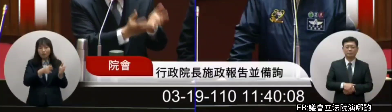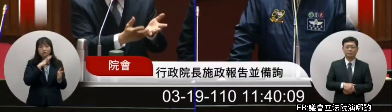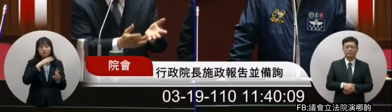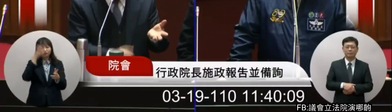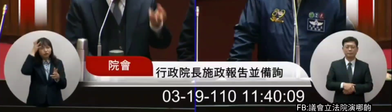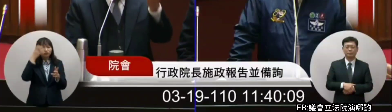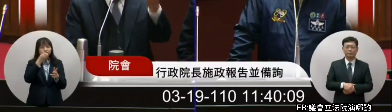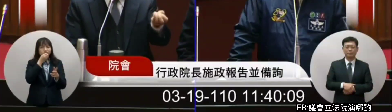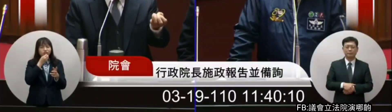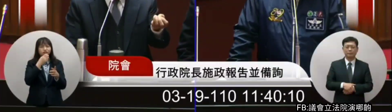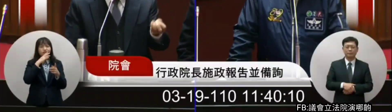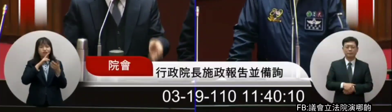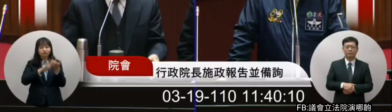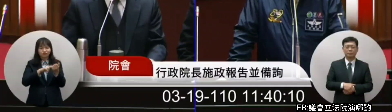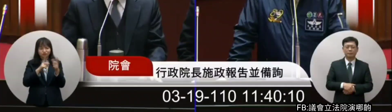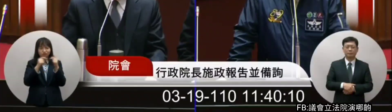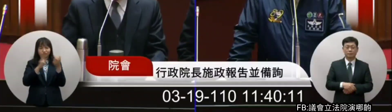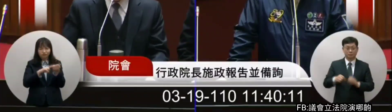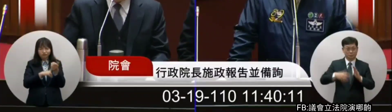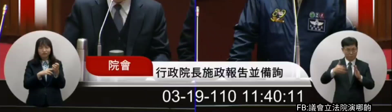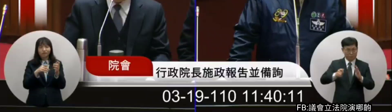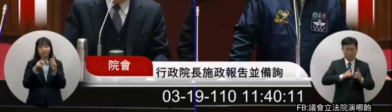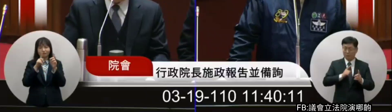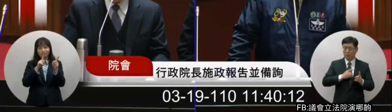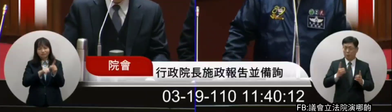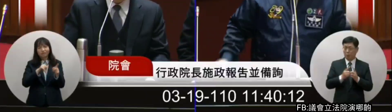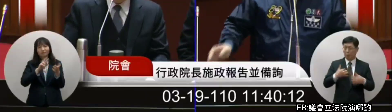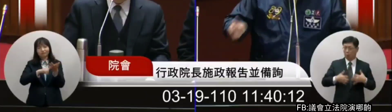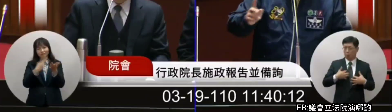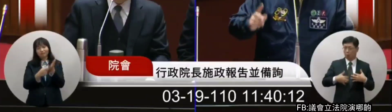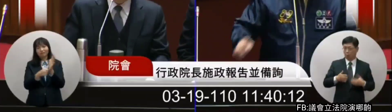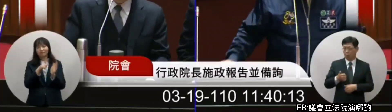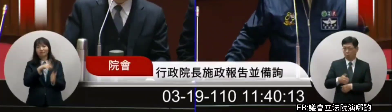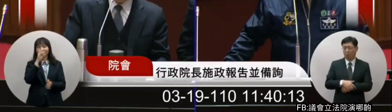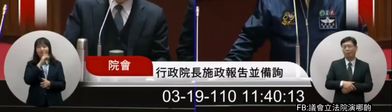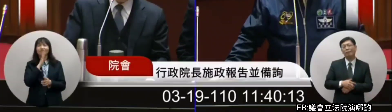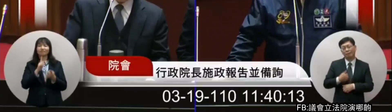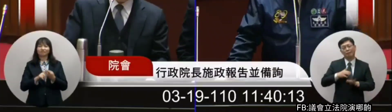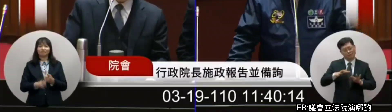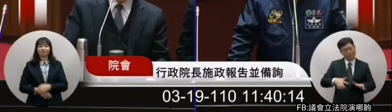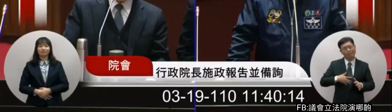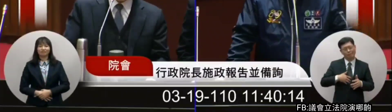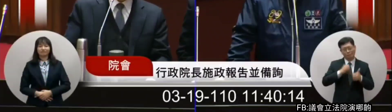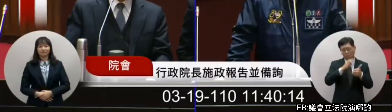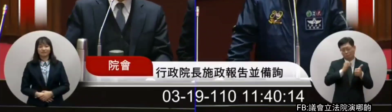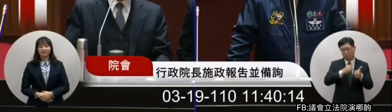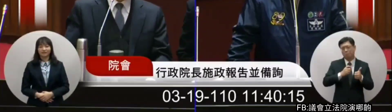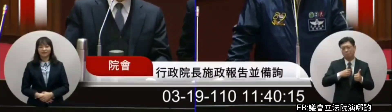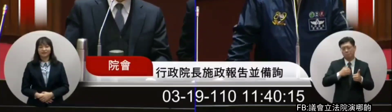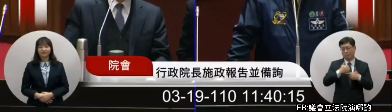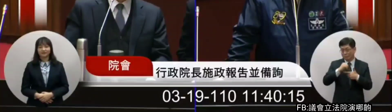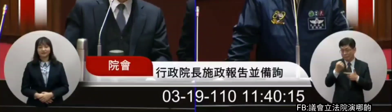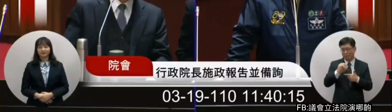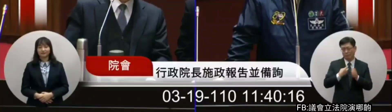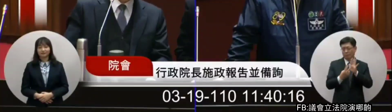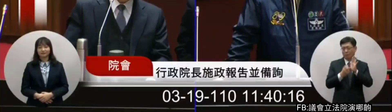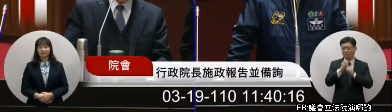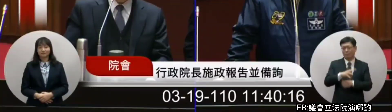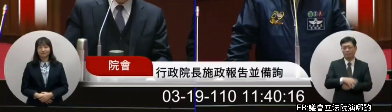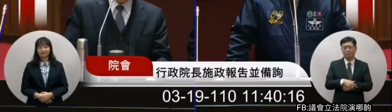鱼寿司改名字， 院长， 这件事是很特别的。 院长，本席来建议一下，我先跟您说一